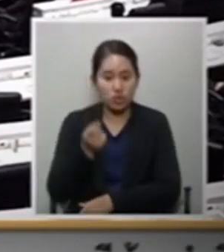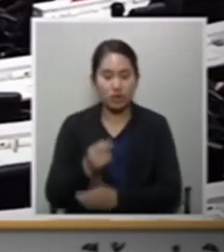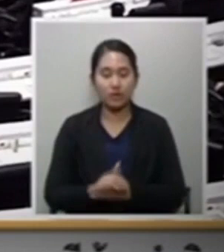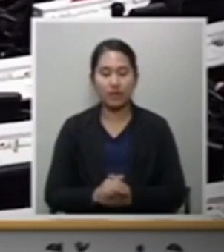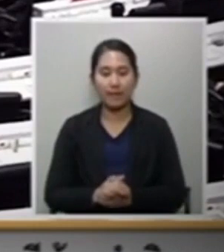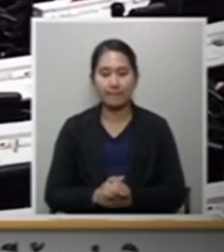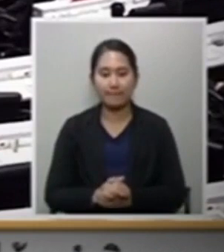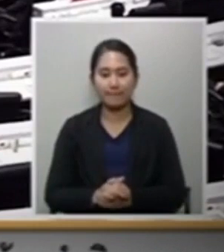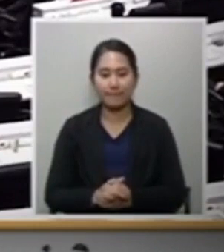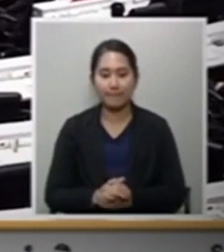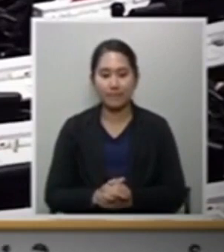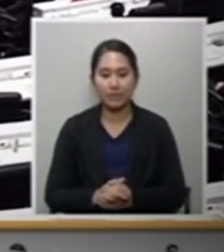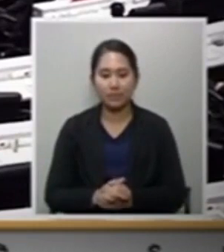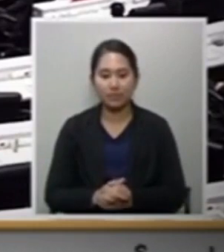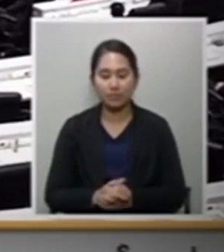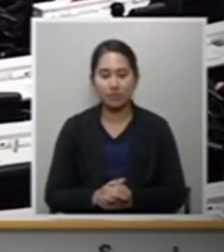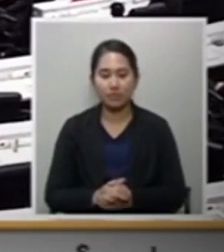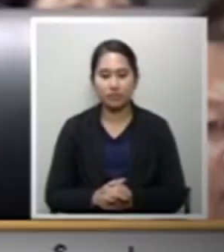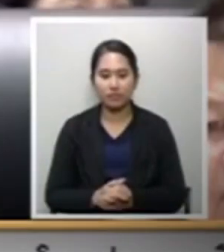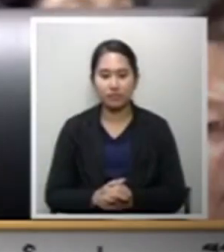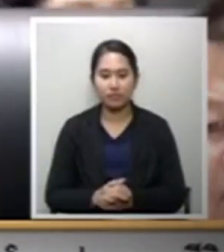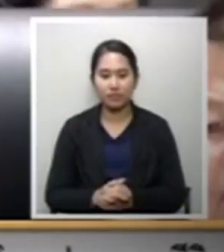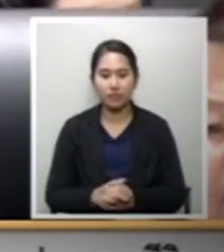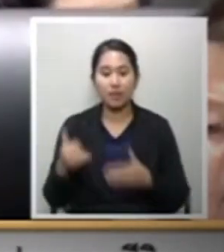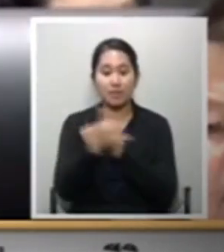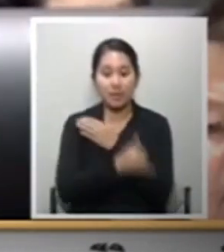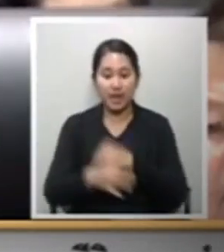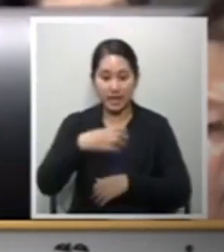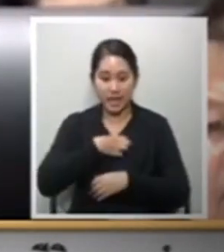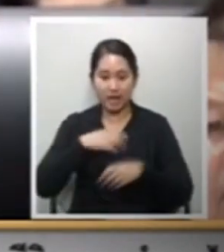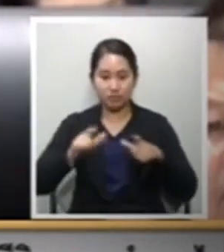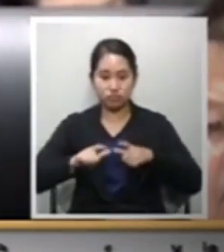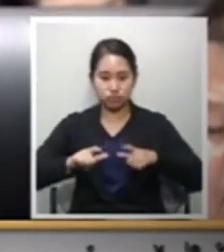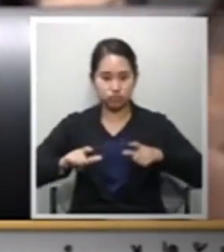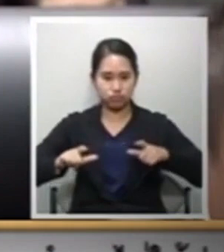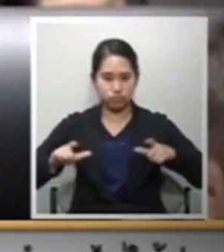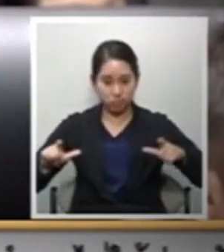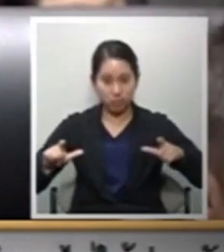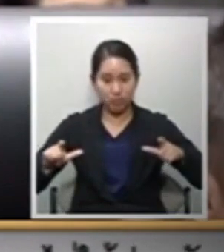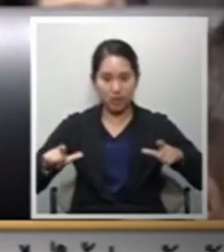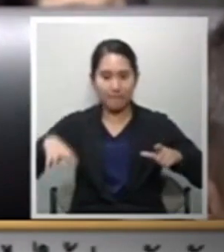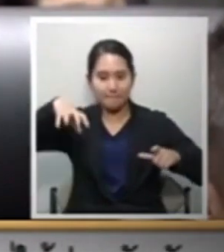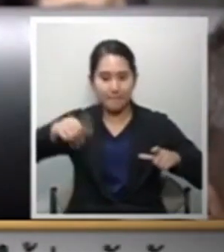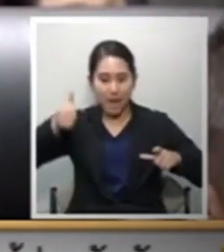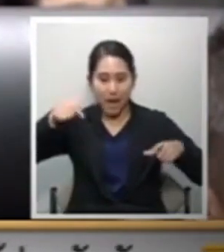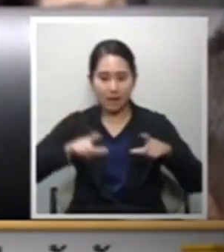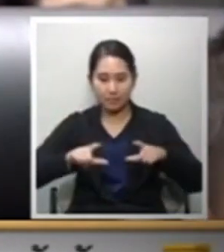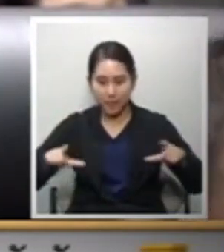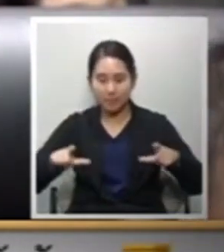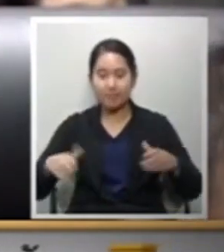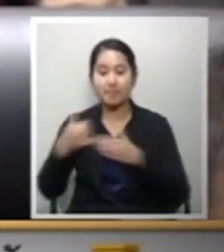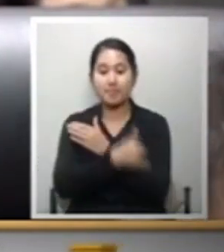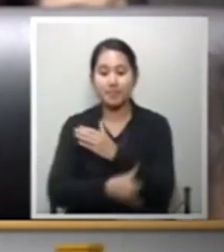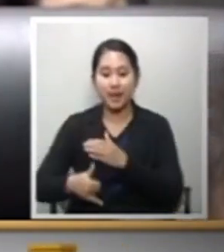าติมหาอำนาจเนี่ยสมัยก่อนเนี่ยเขาต้องการขยายอาณาจักรขยายเมืองขึ้นประเทศอังกฤษ